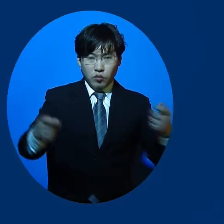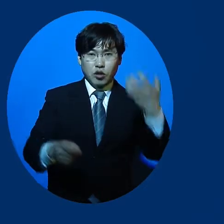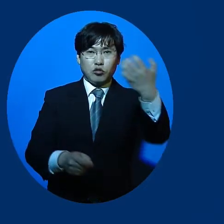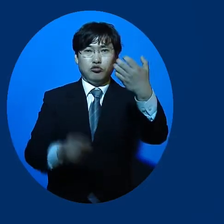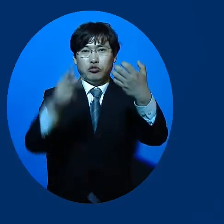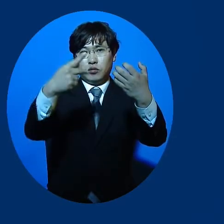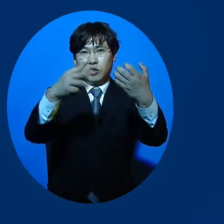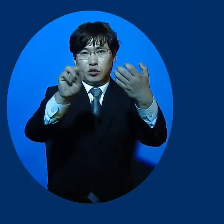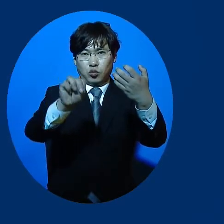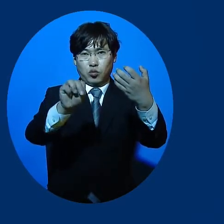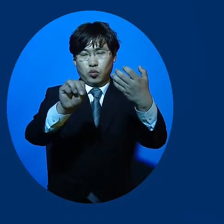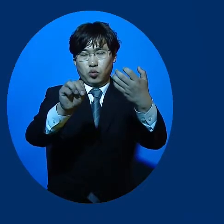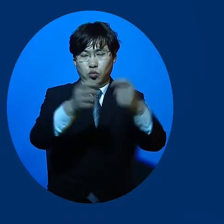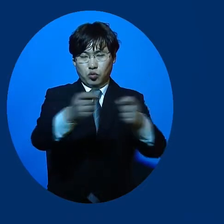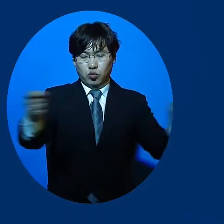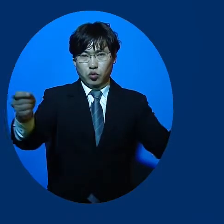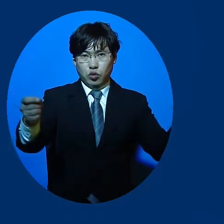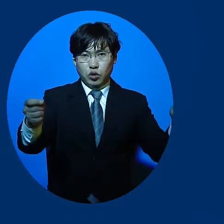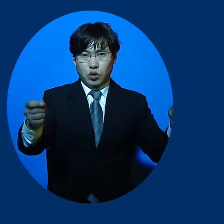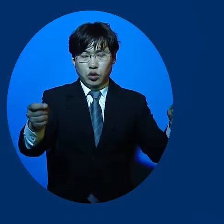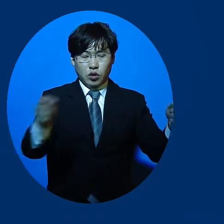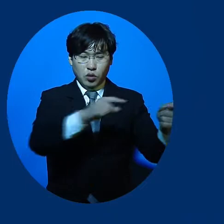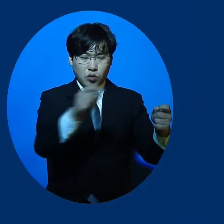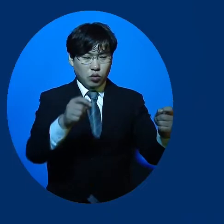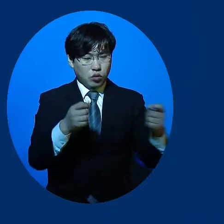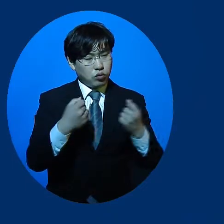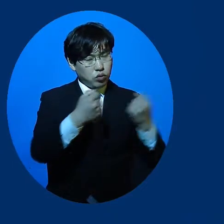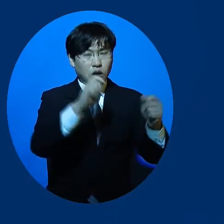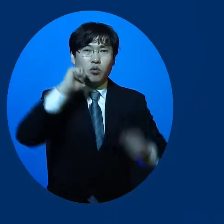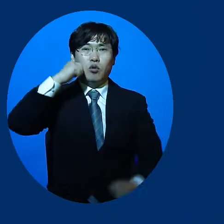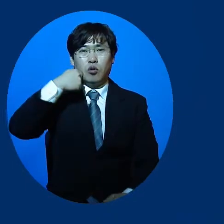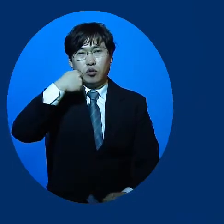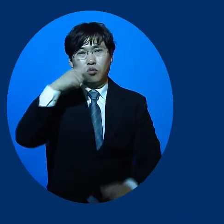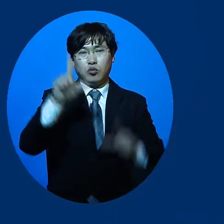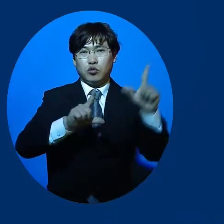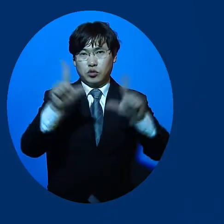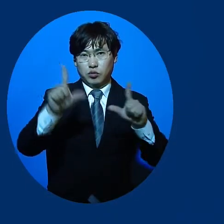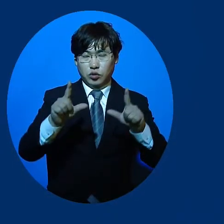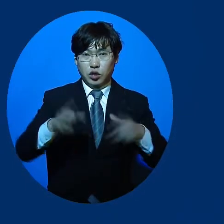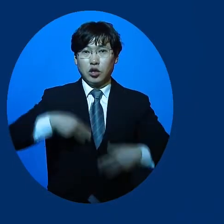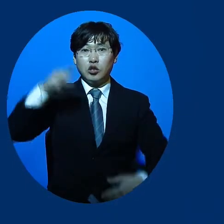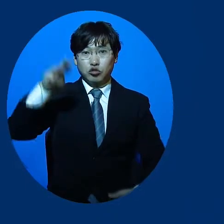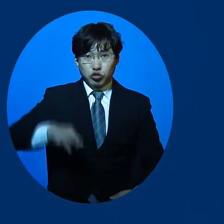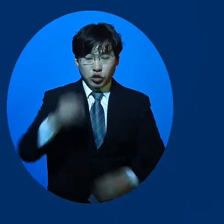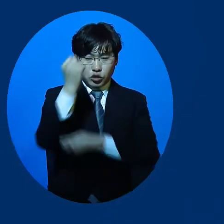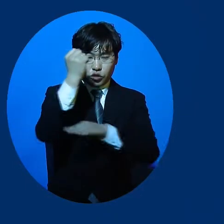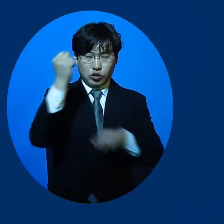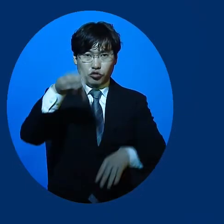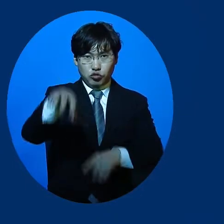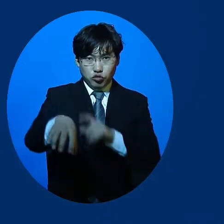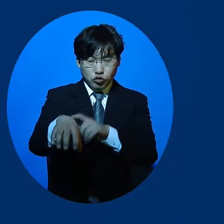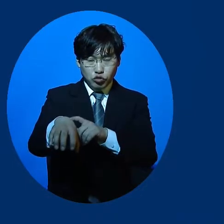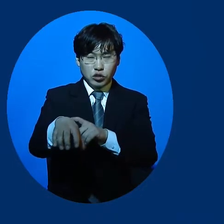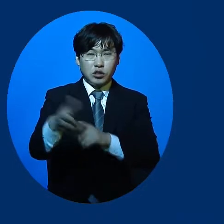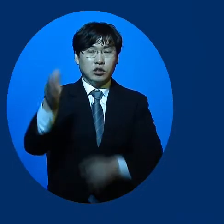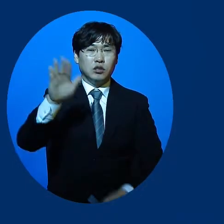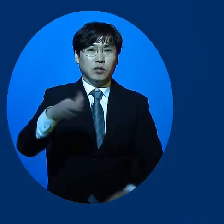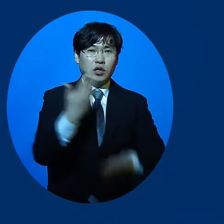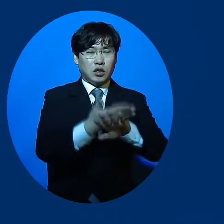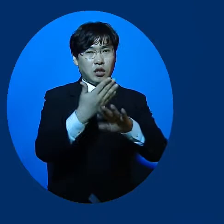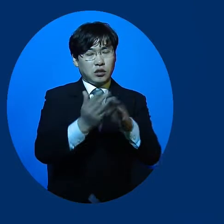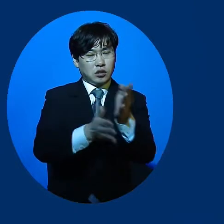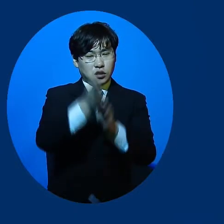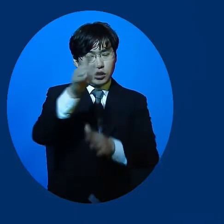거리가 있는데요. 역시 접근성 문제가 있고요. 또 저희 춘천을 기준으로 했지만 아마 다른